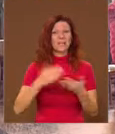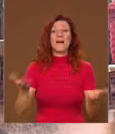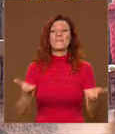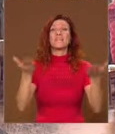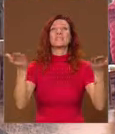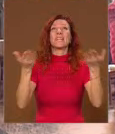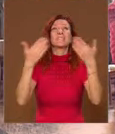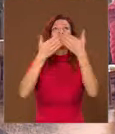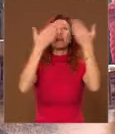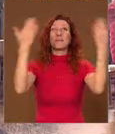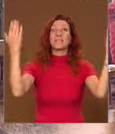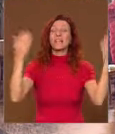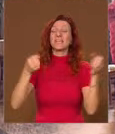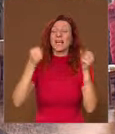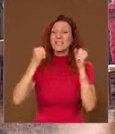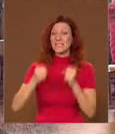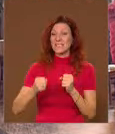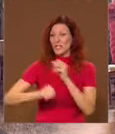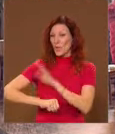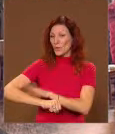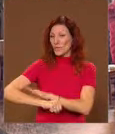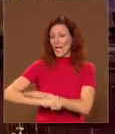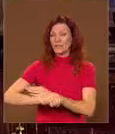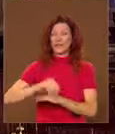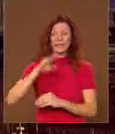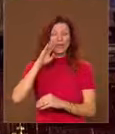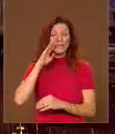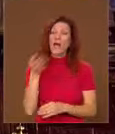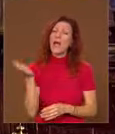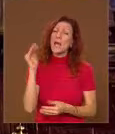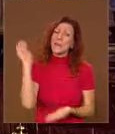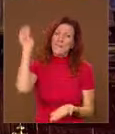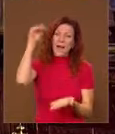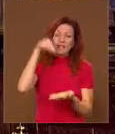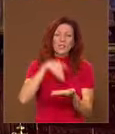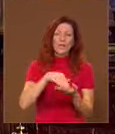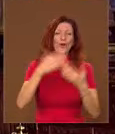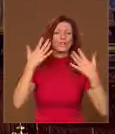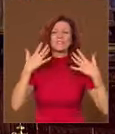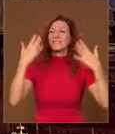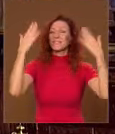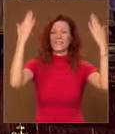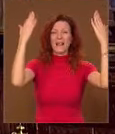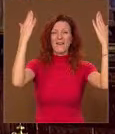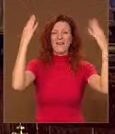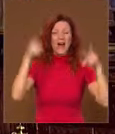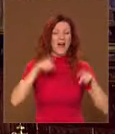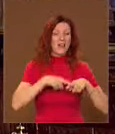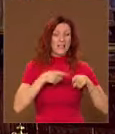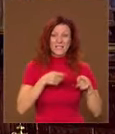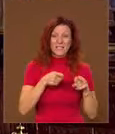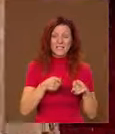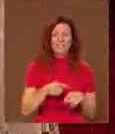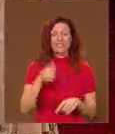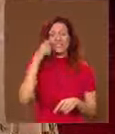на небесата и седи от дясно на Отца, и пак ще дойде със слава да съди живи